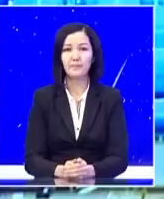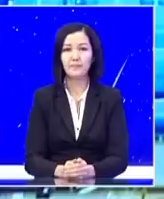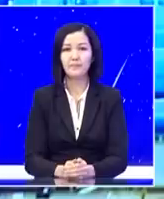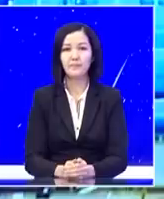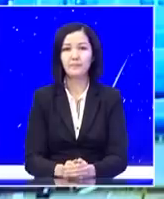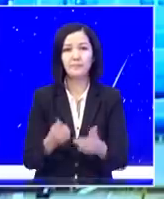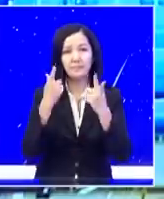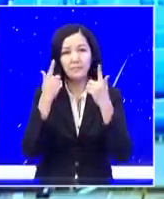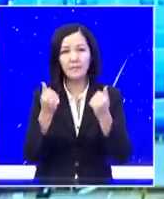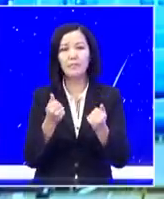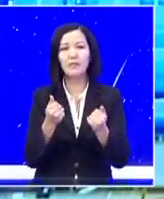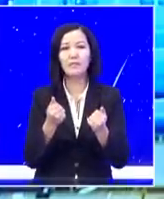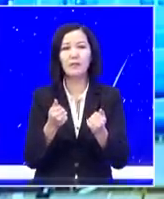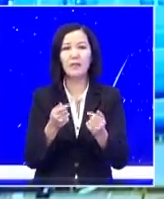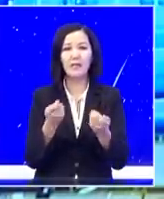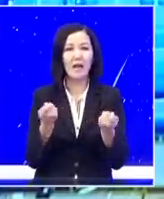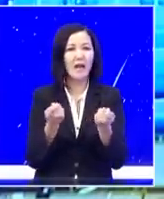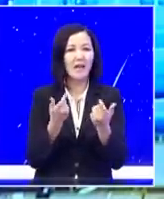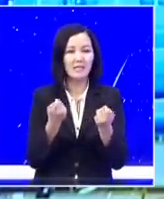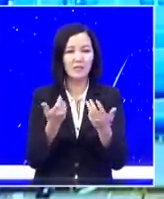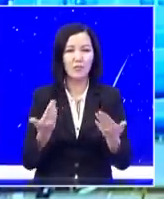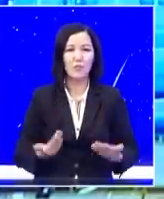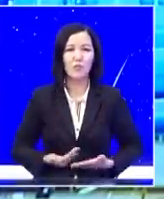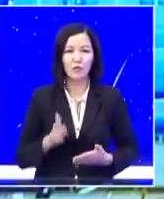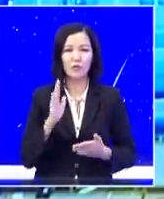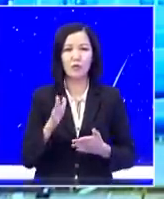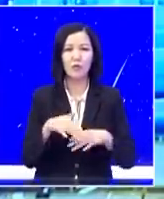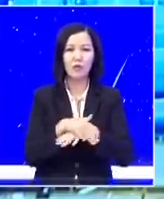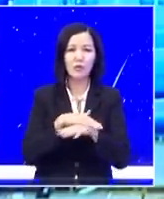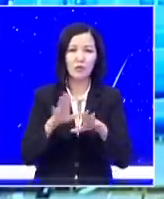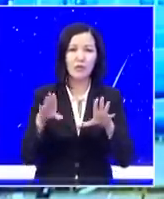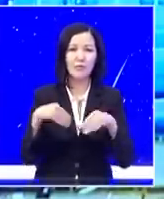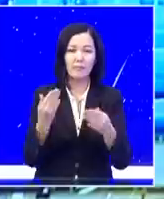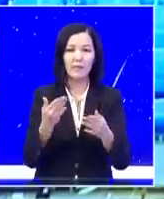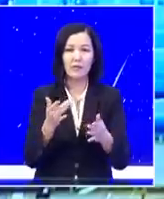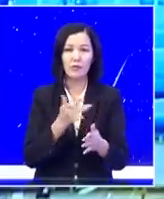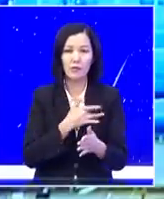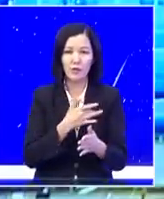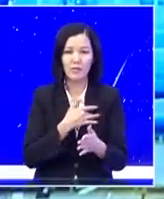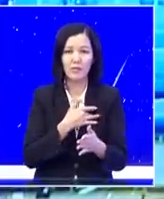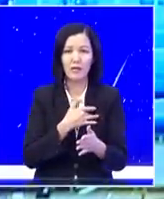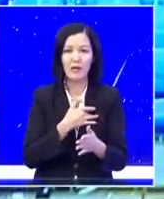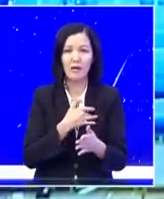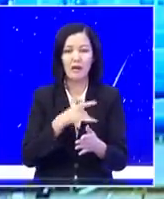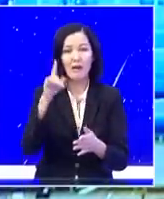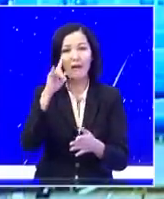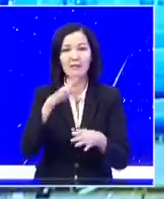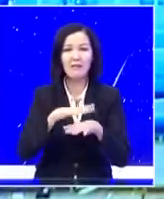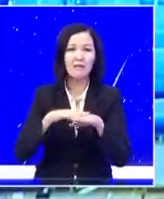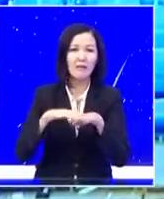Білдің бекен қысқа өмір сүреріңді, жұртқа берген жан едің жүрегіңді. Алталаштың баласын